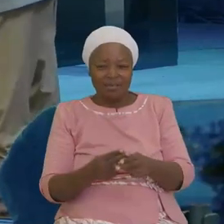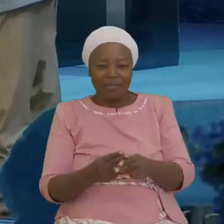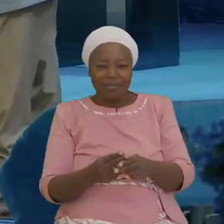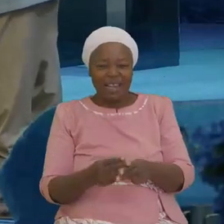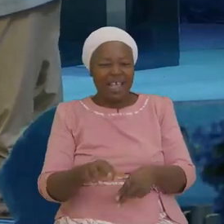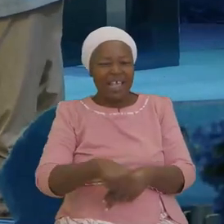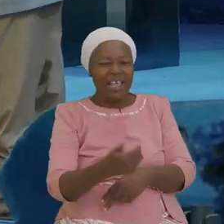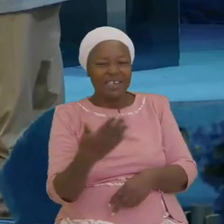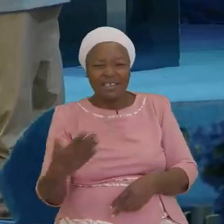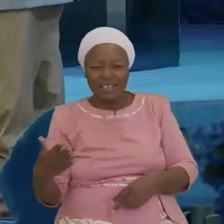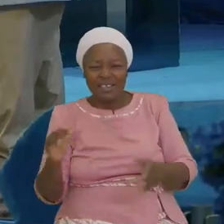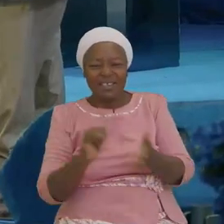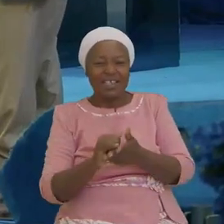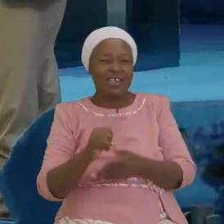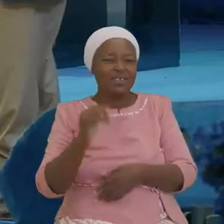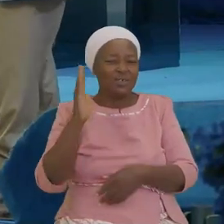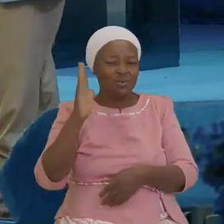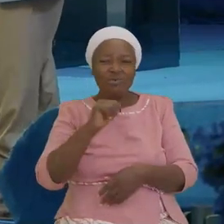Vous serez délivrés par ce nom-là.